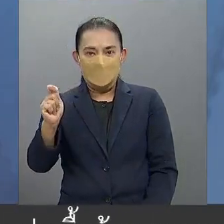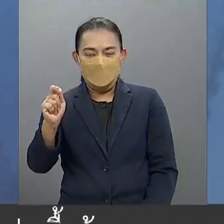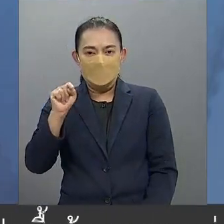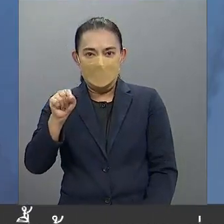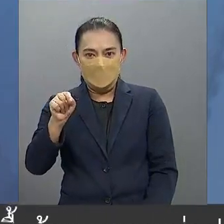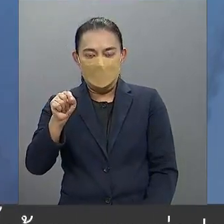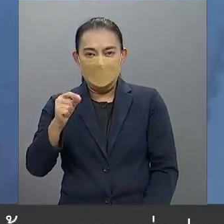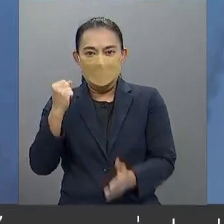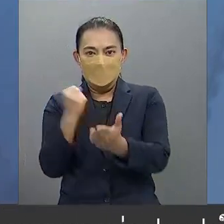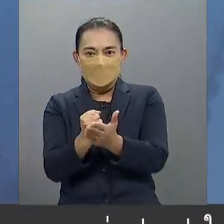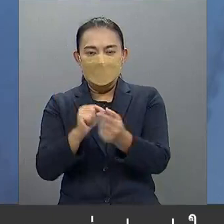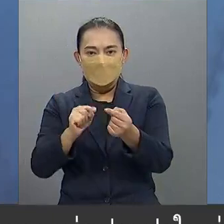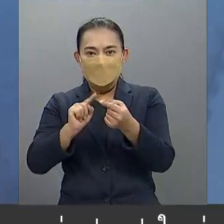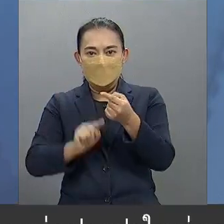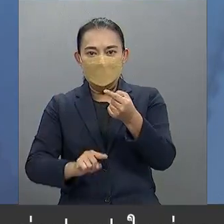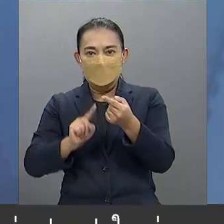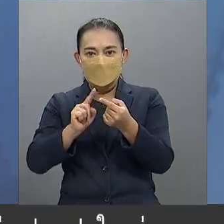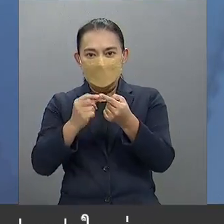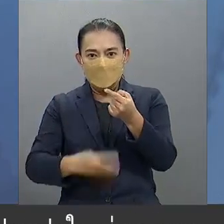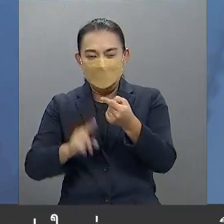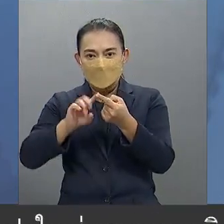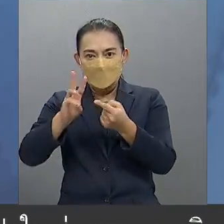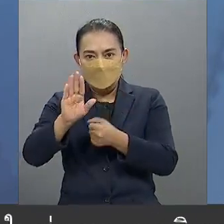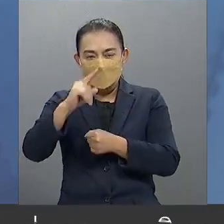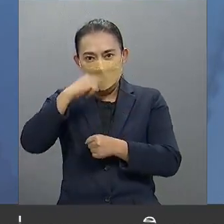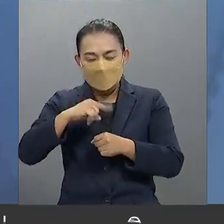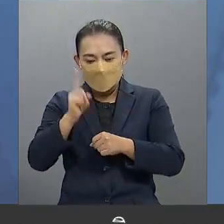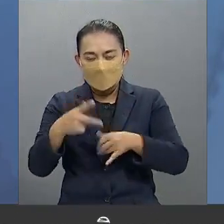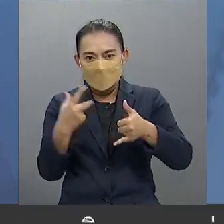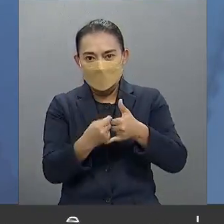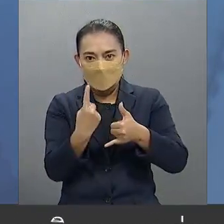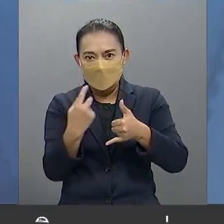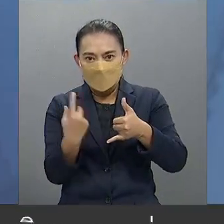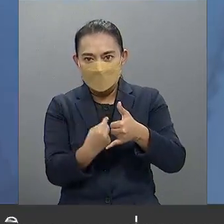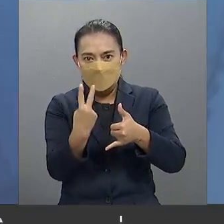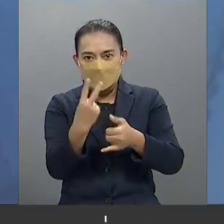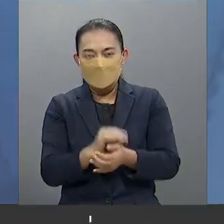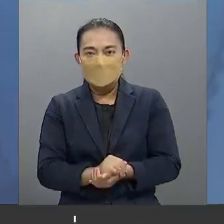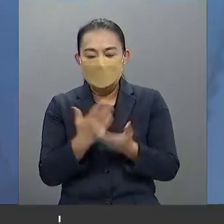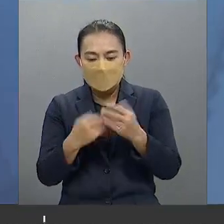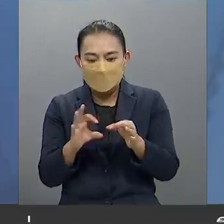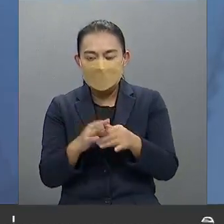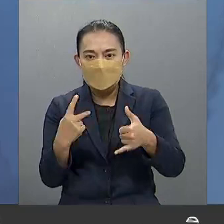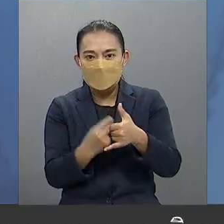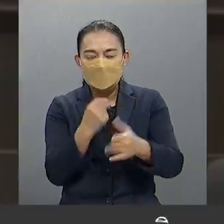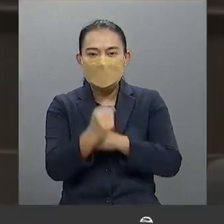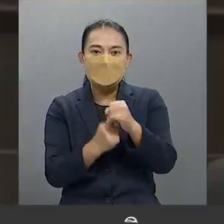ไทยนะคะโดยผู้ที่ได้รับวัคซีนนั้นต้องฉีด2เข็มค่ะแล้วก็สามารถฉีดได้ตั้งแต่อายุ12ปีขึ้นไป